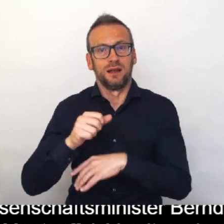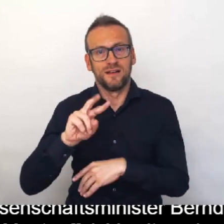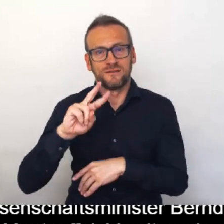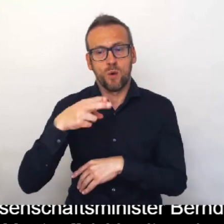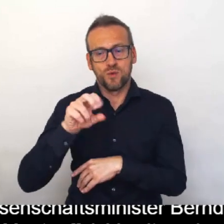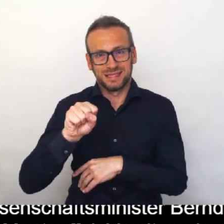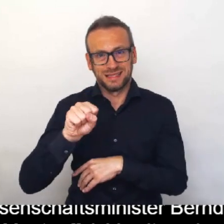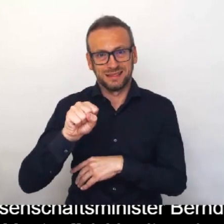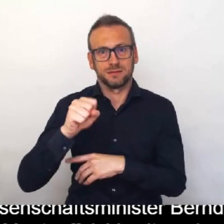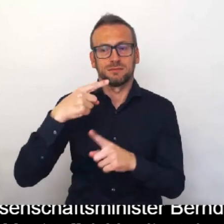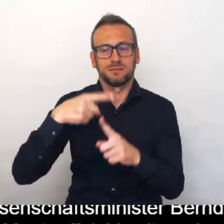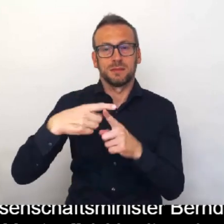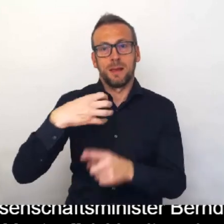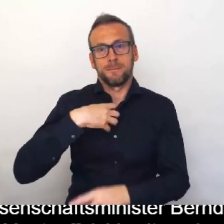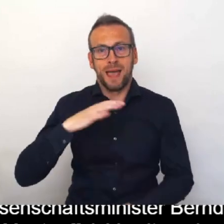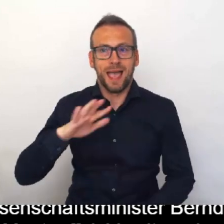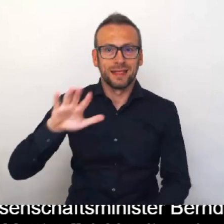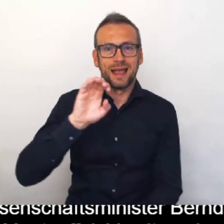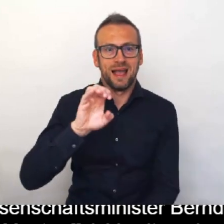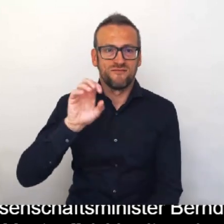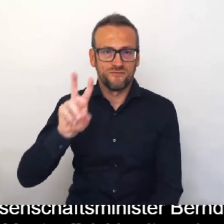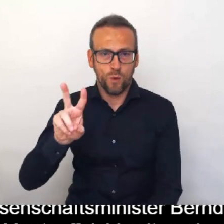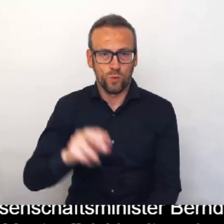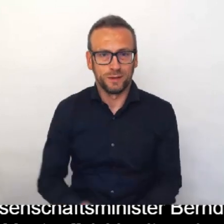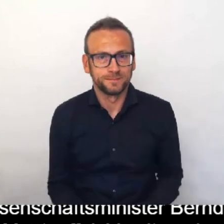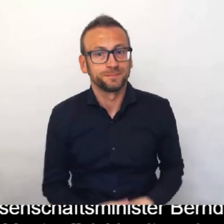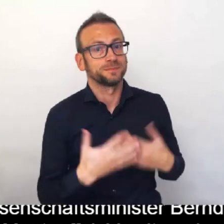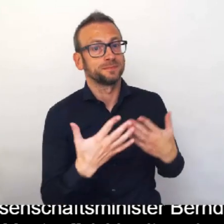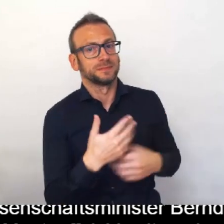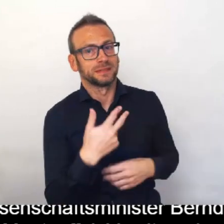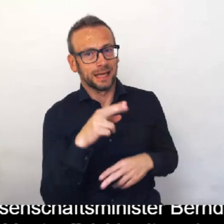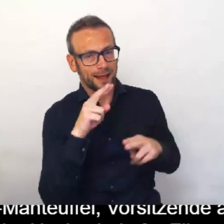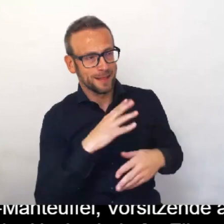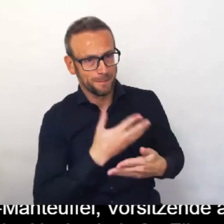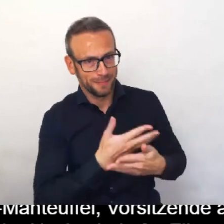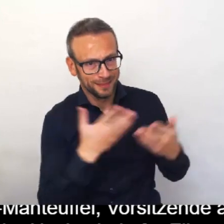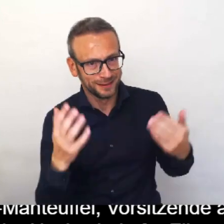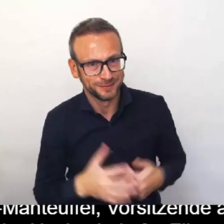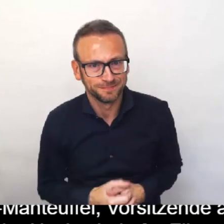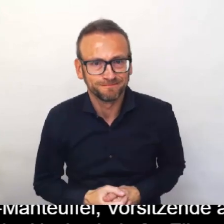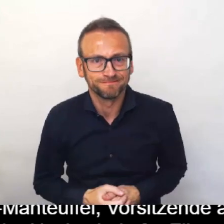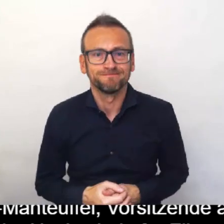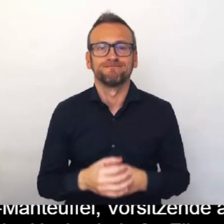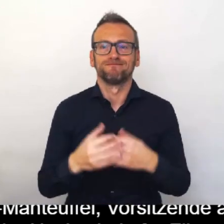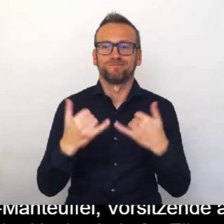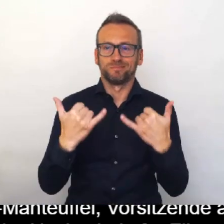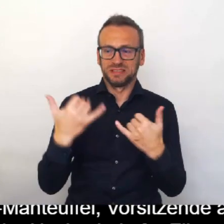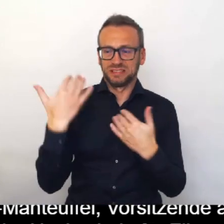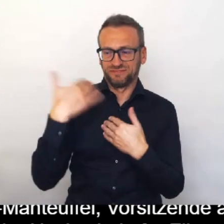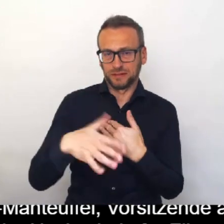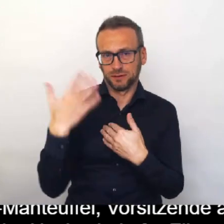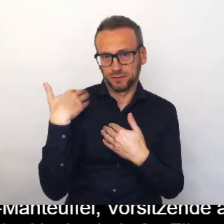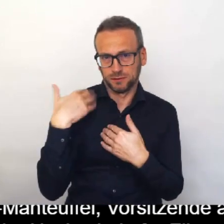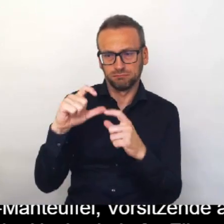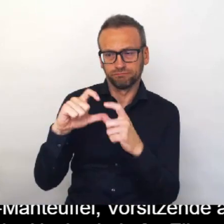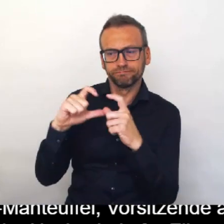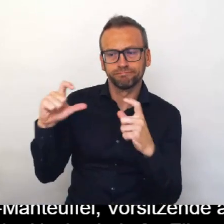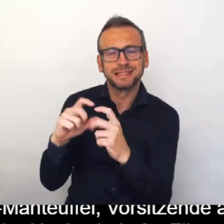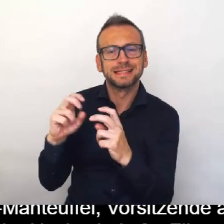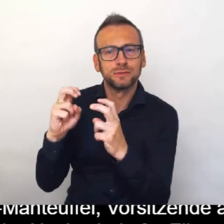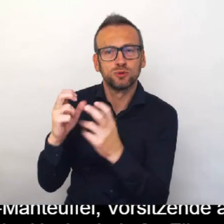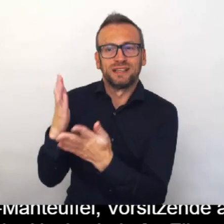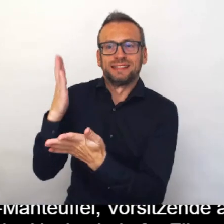stand heute das Thema Hochschulinnovationsgesetz ganz stark im Fokus unserer Kabinettsberatungen.